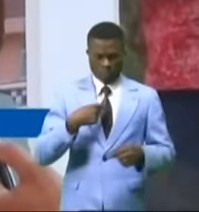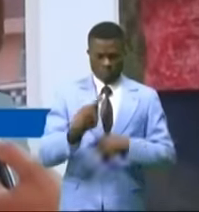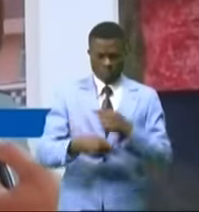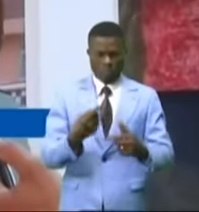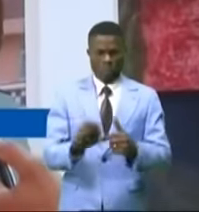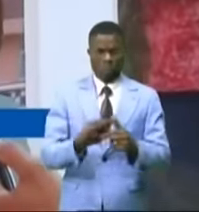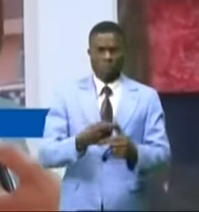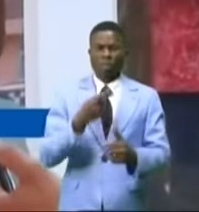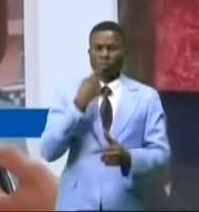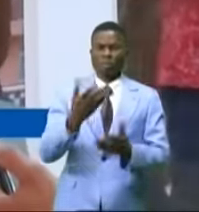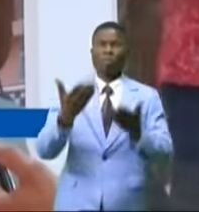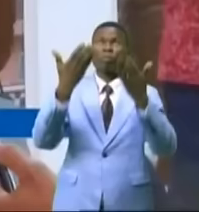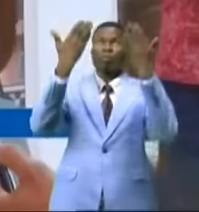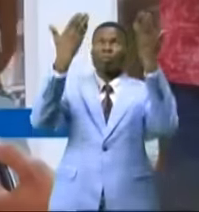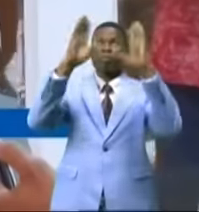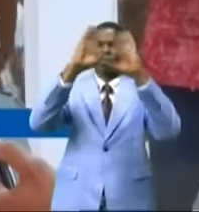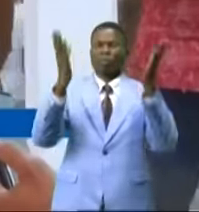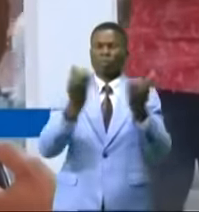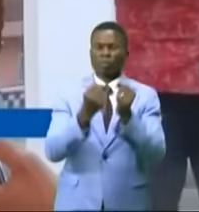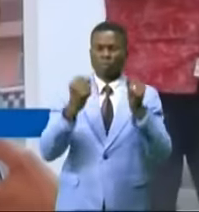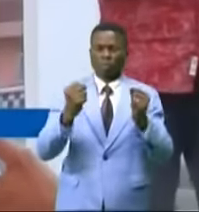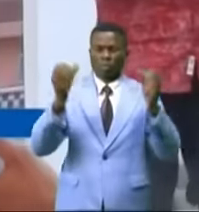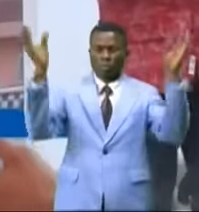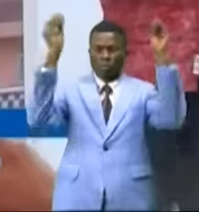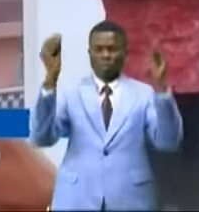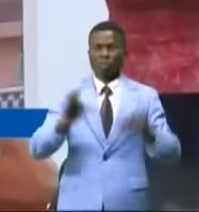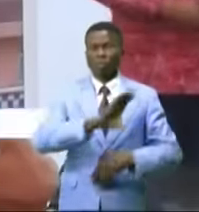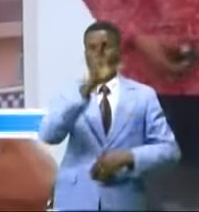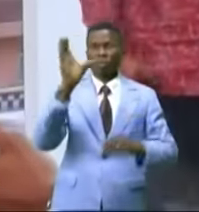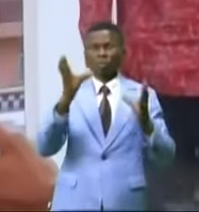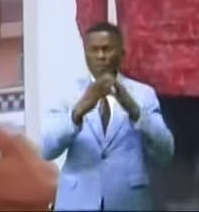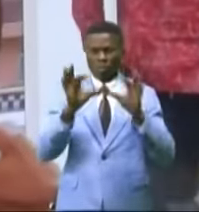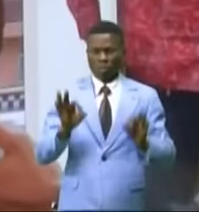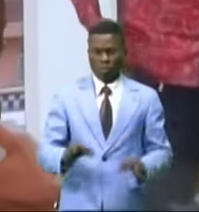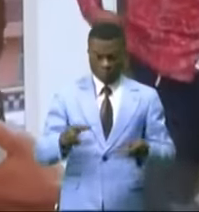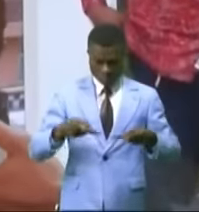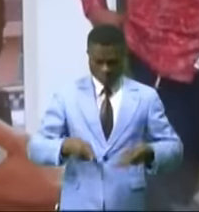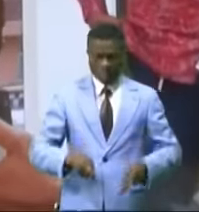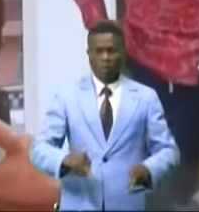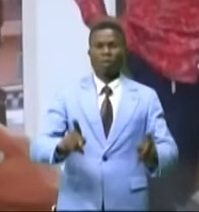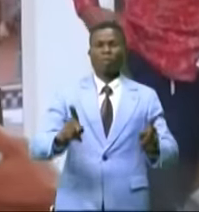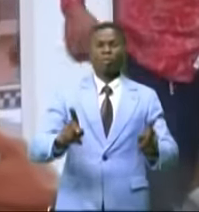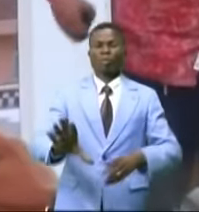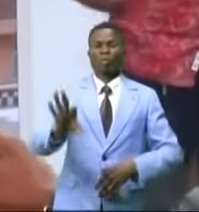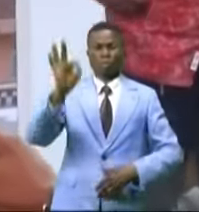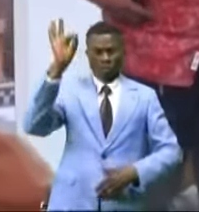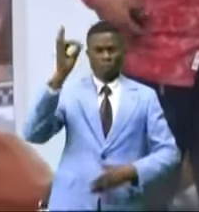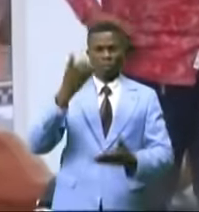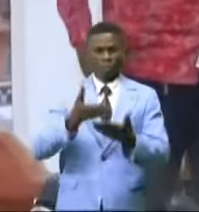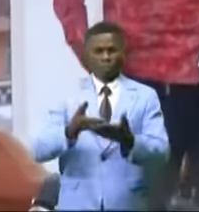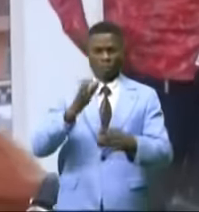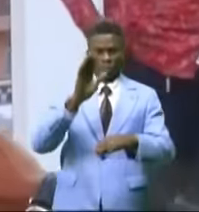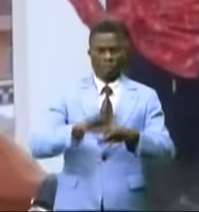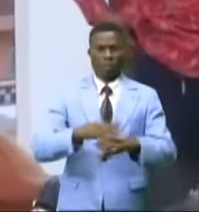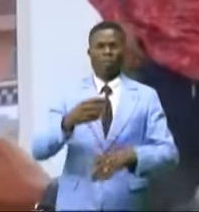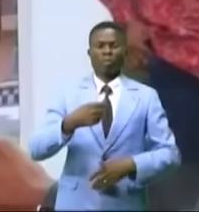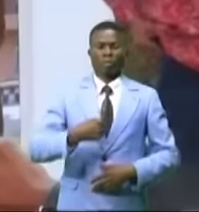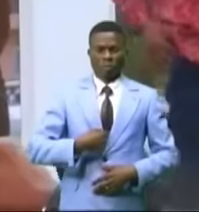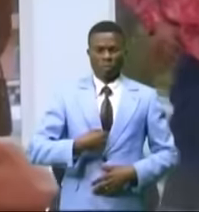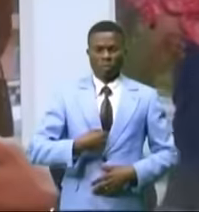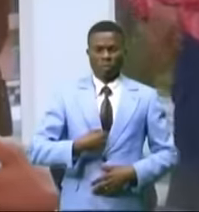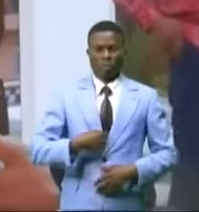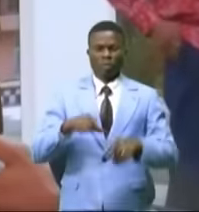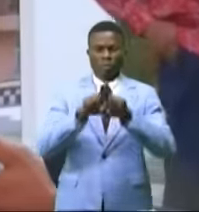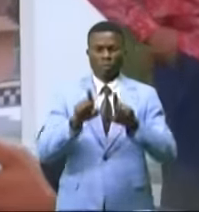par remercier le créateur des cieux et de la terre qui a permis que cette nomination puisse avoir lieu.